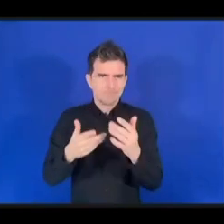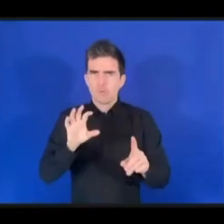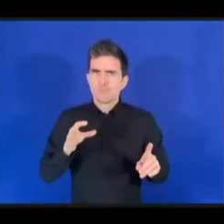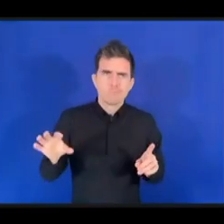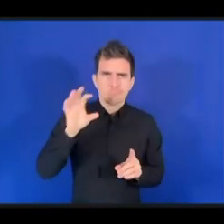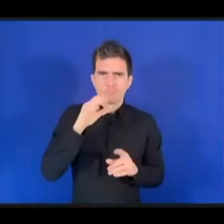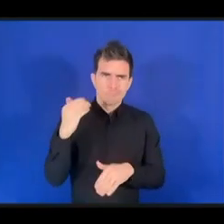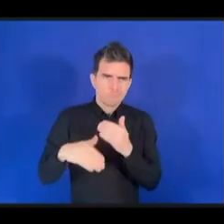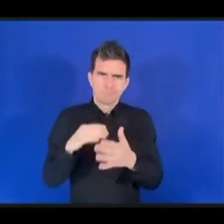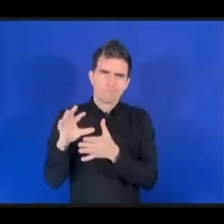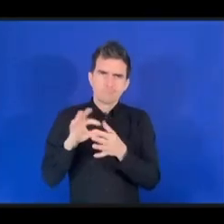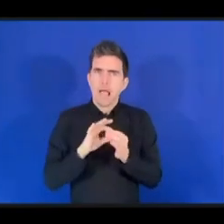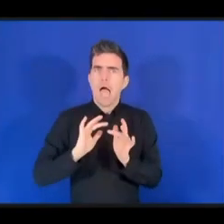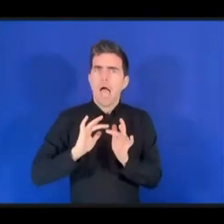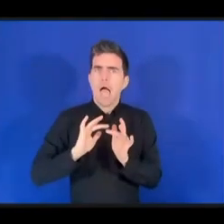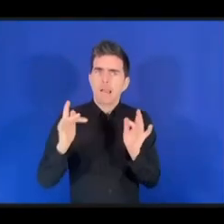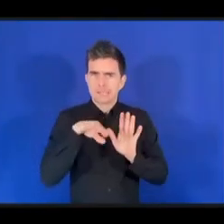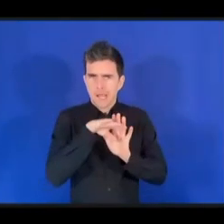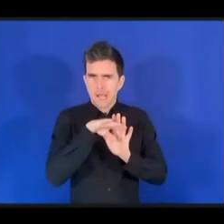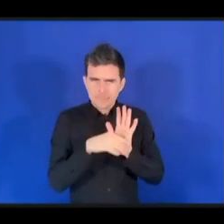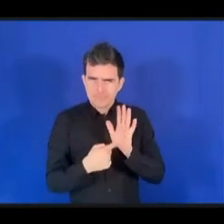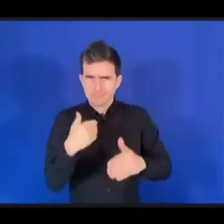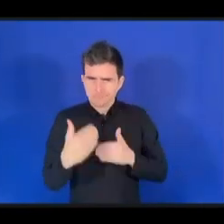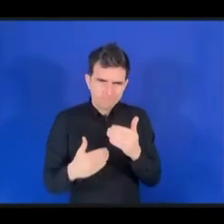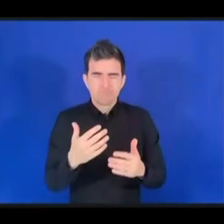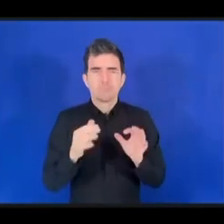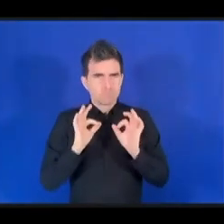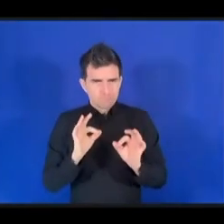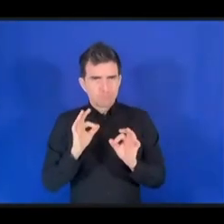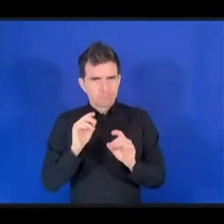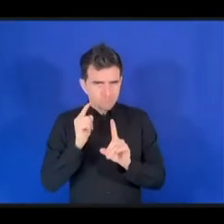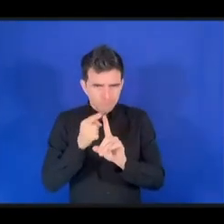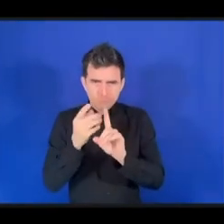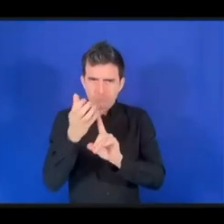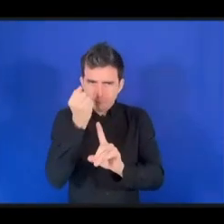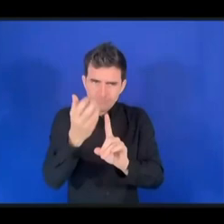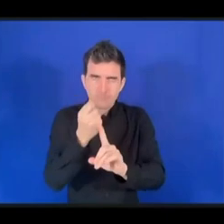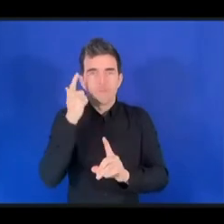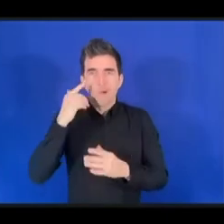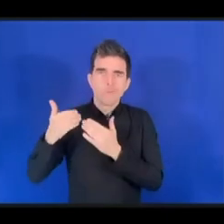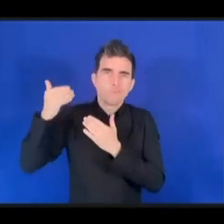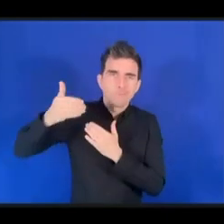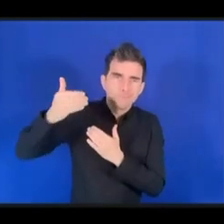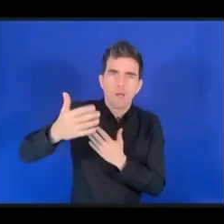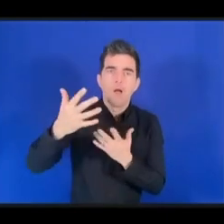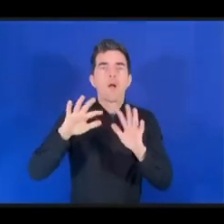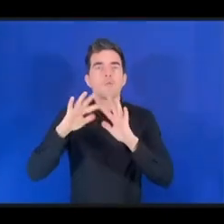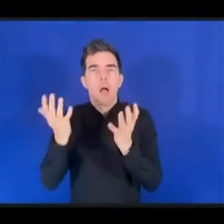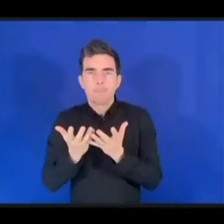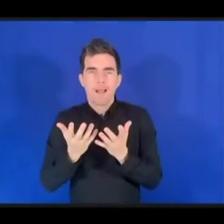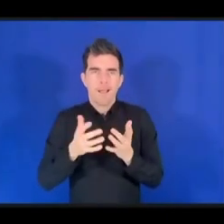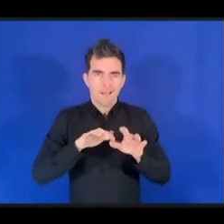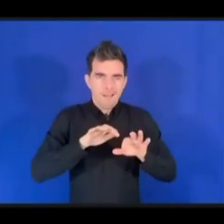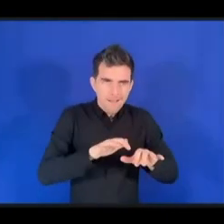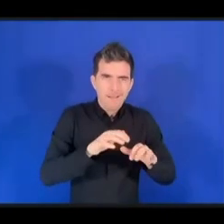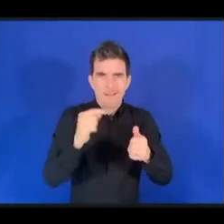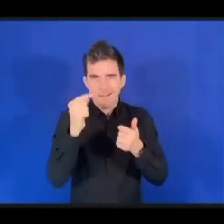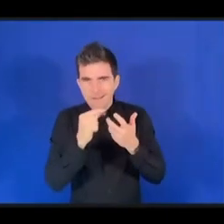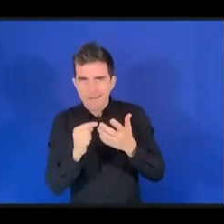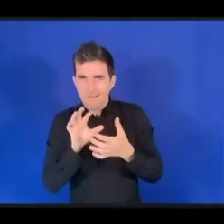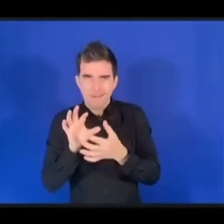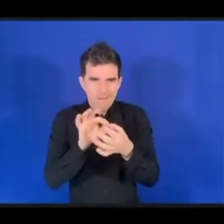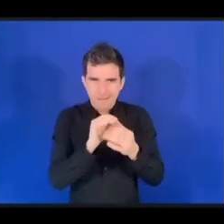なインターネットの協力に関しましてigfにおいてはigfプというようなディスカッションも行れており